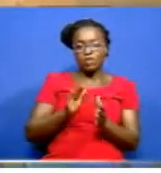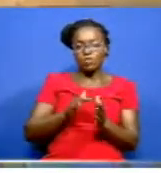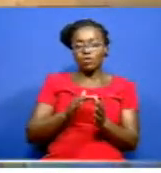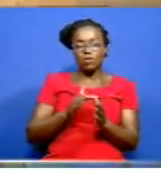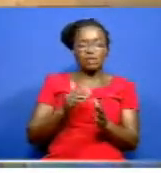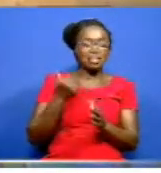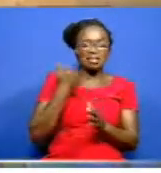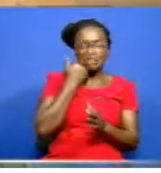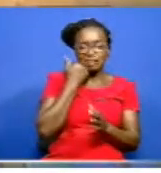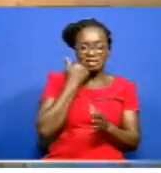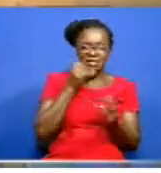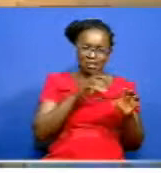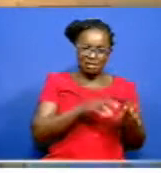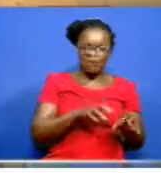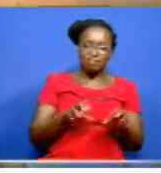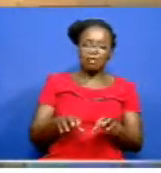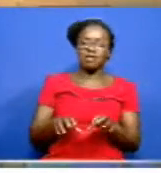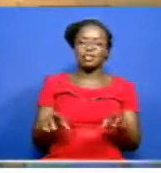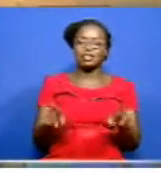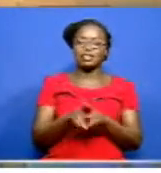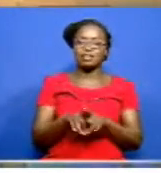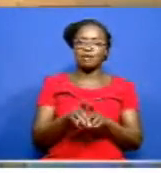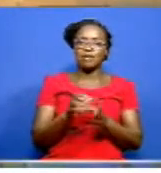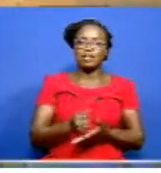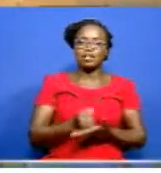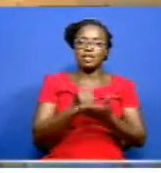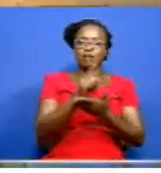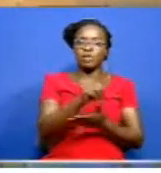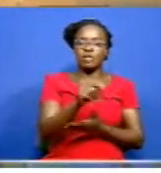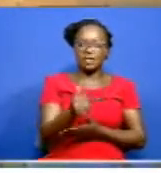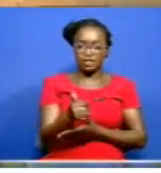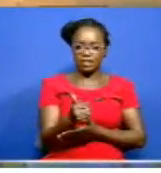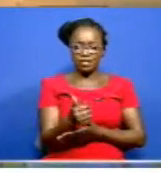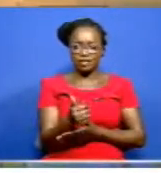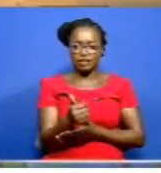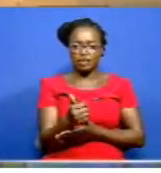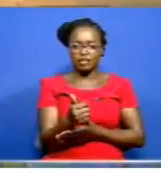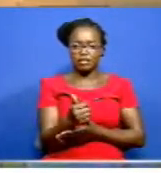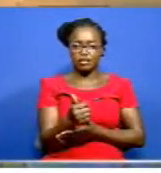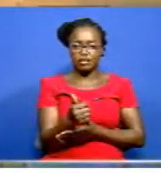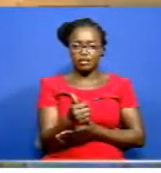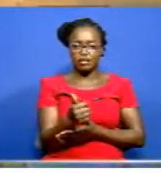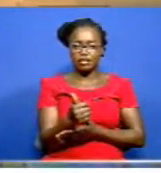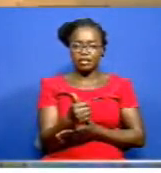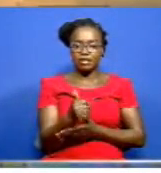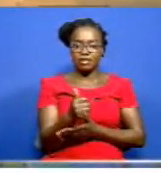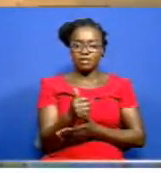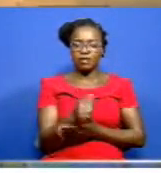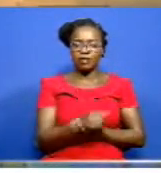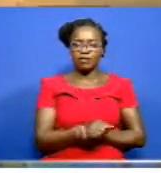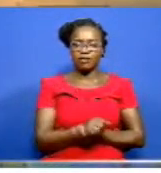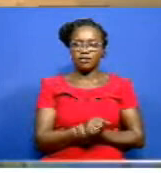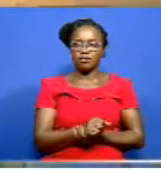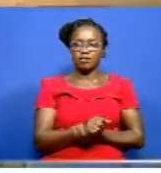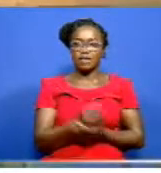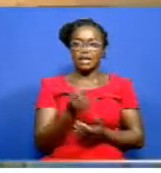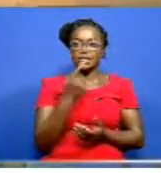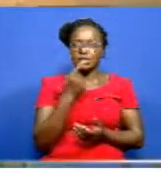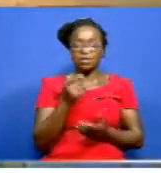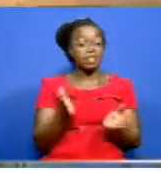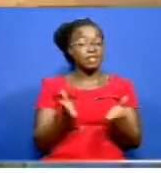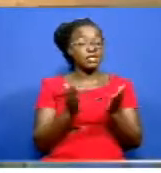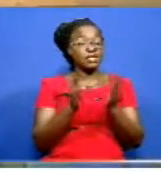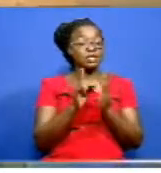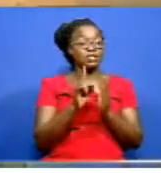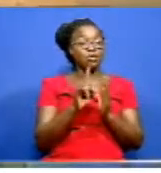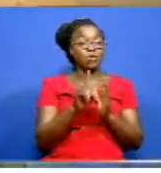ndio waweze kuongea, kusaidiana. Hiyo pia ni another way of treatment. Na kupeana moyo. Na